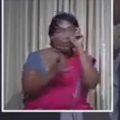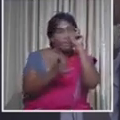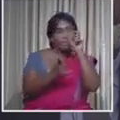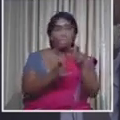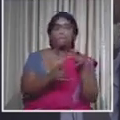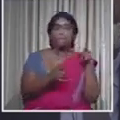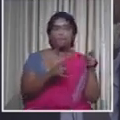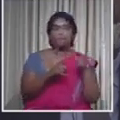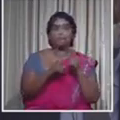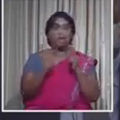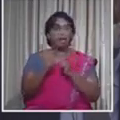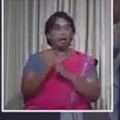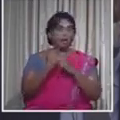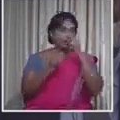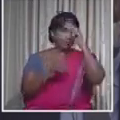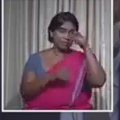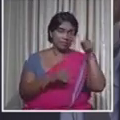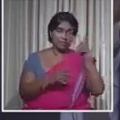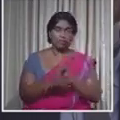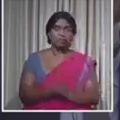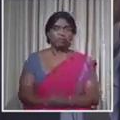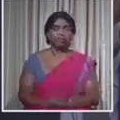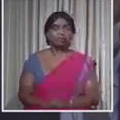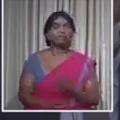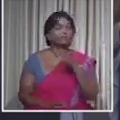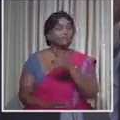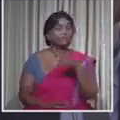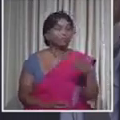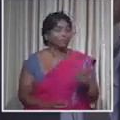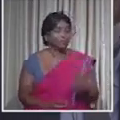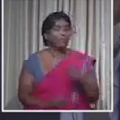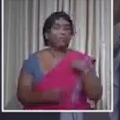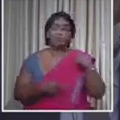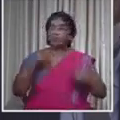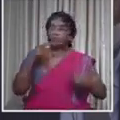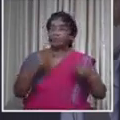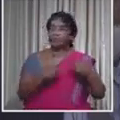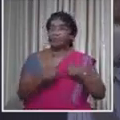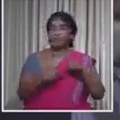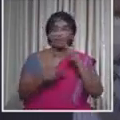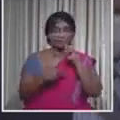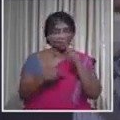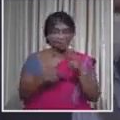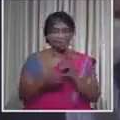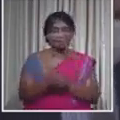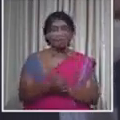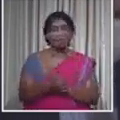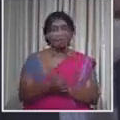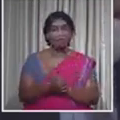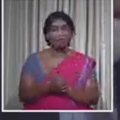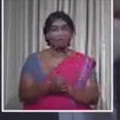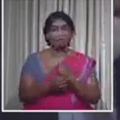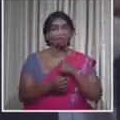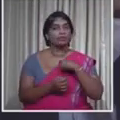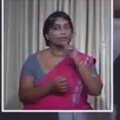ගරු නාලක කෝට් එකේ මන්ත්‍රීතුමාට. විශේෂයෙන් අද දින විවාදය ගැන කතා කරද්දී අපි කියන්න